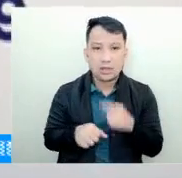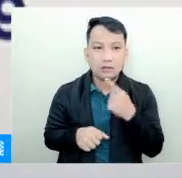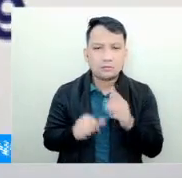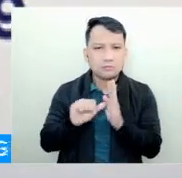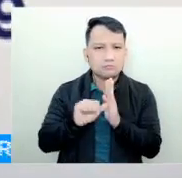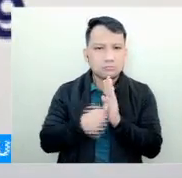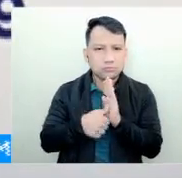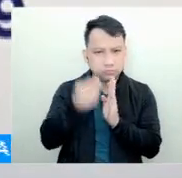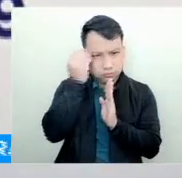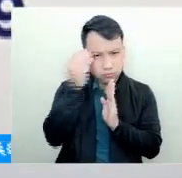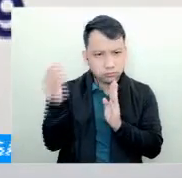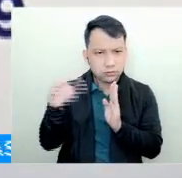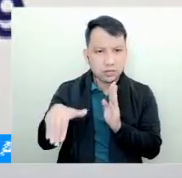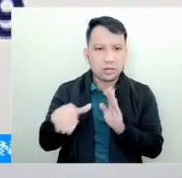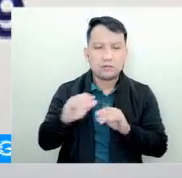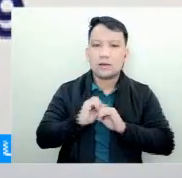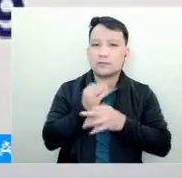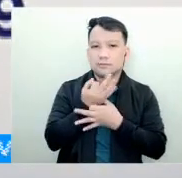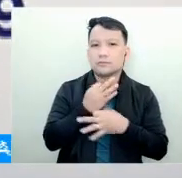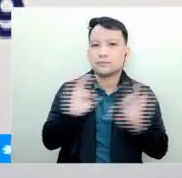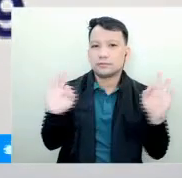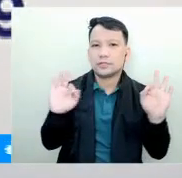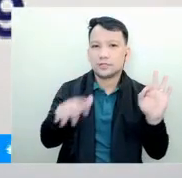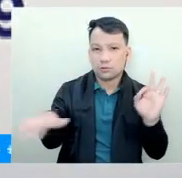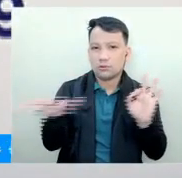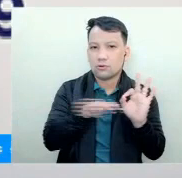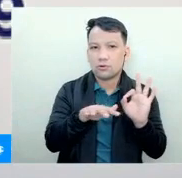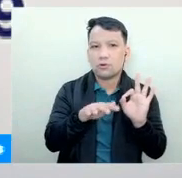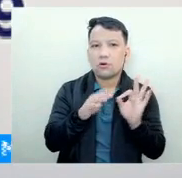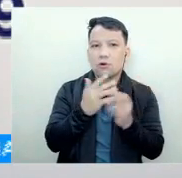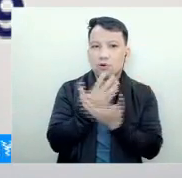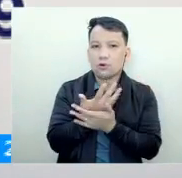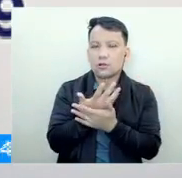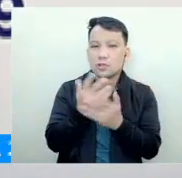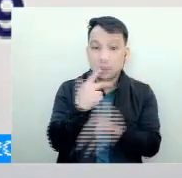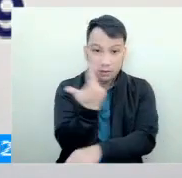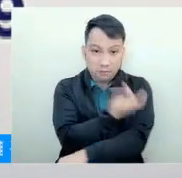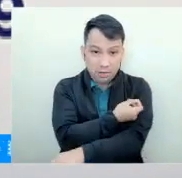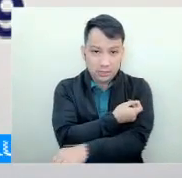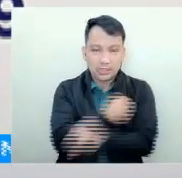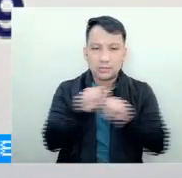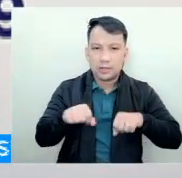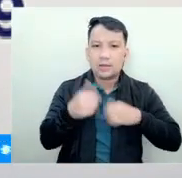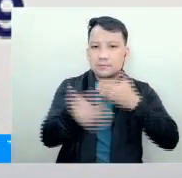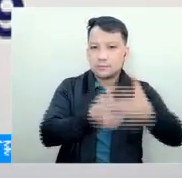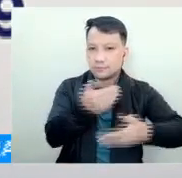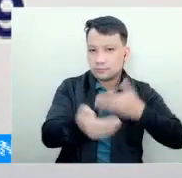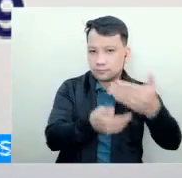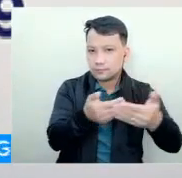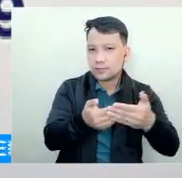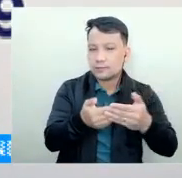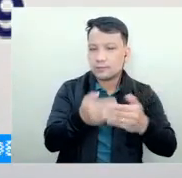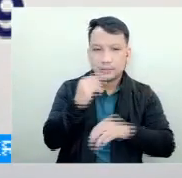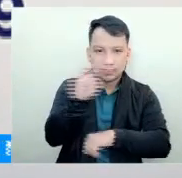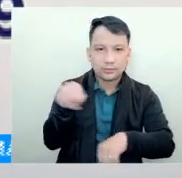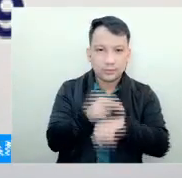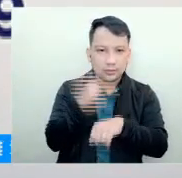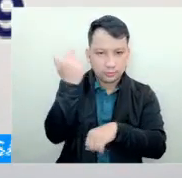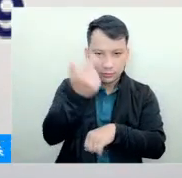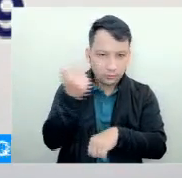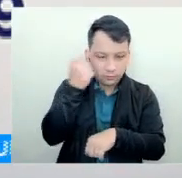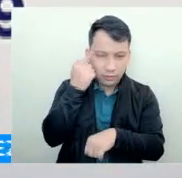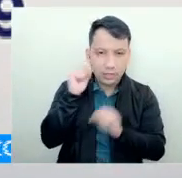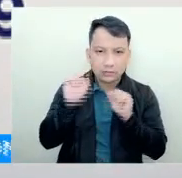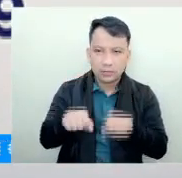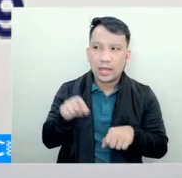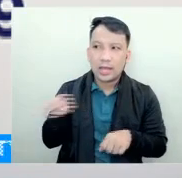task force na libre para sa lahat ng mga bakunang binili at dumaan sa national government at pwedeng